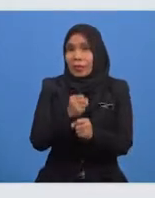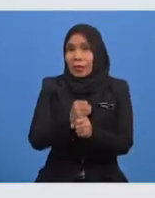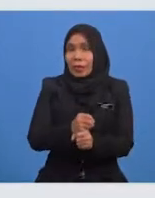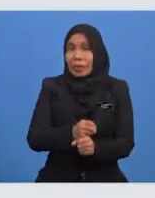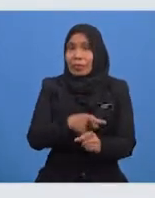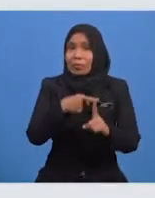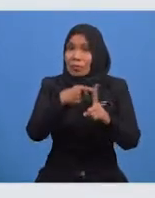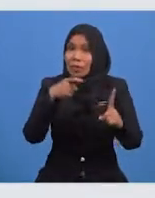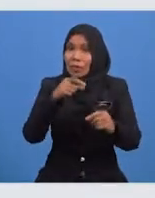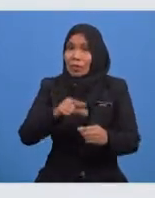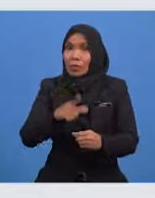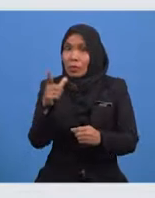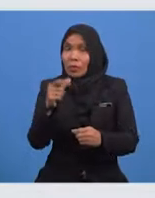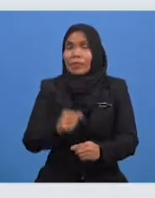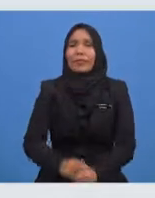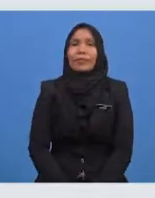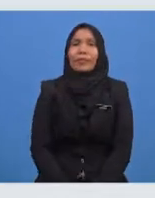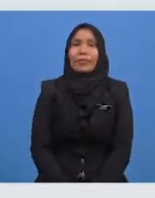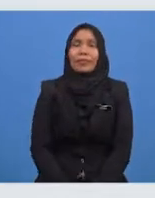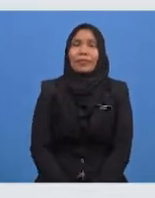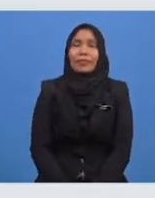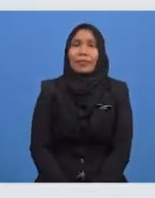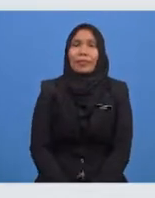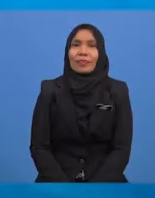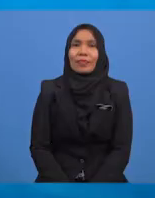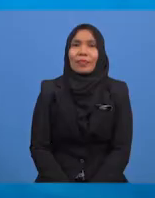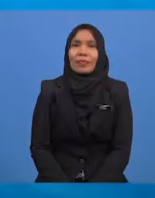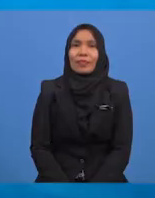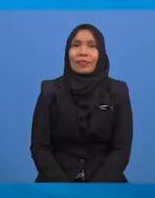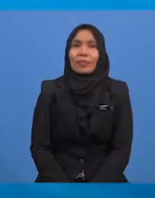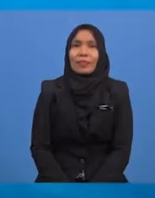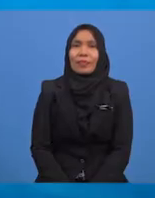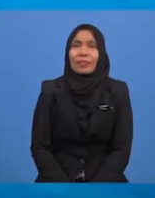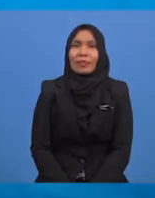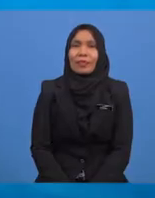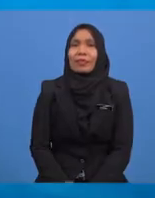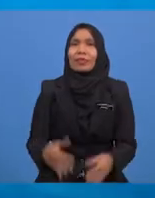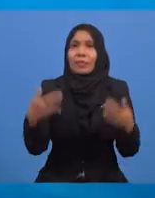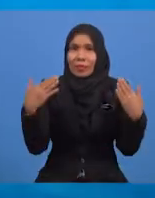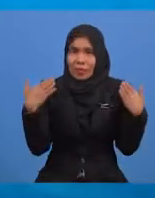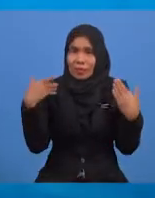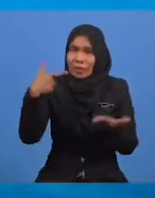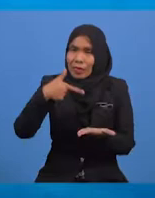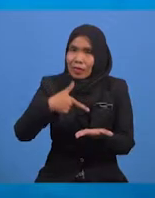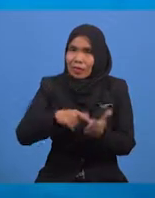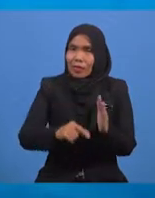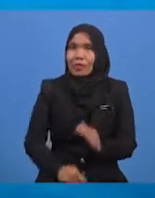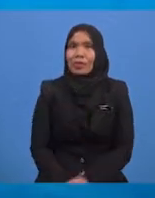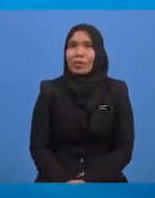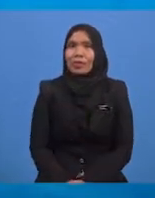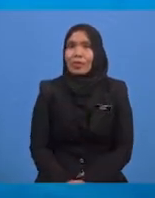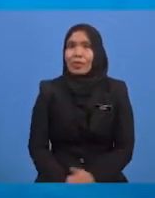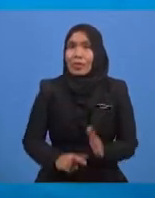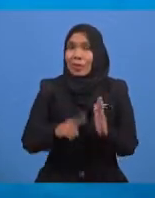Tetapi murid-murid, dalam kedua-dua sumber manusia berkenaan masih ada kelebihan dan kekurangan. Bagi sumber